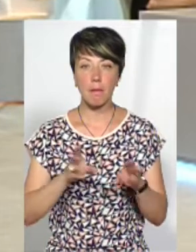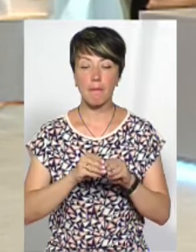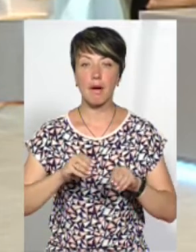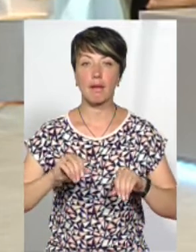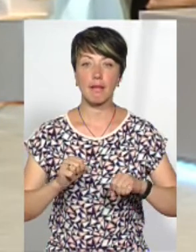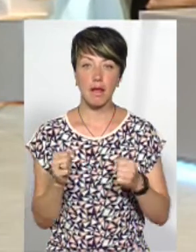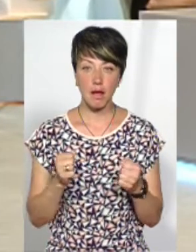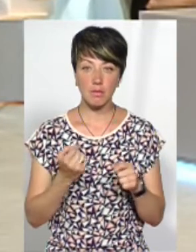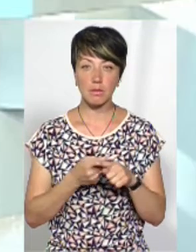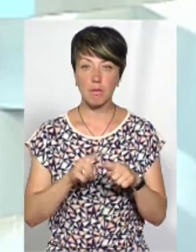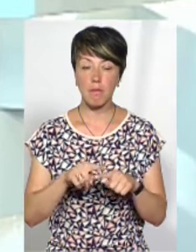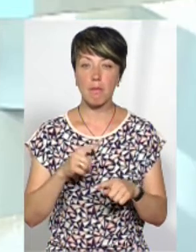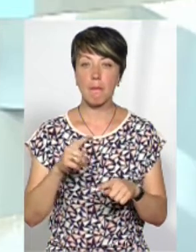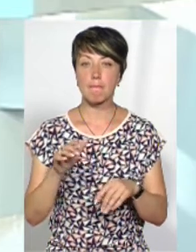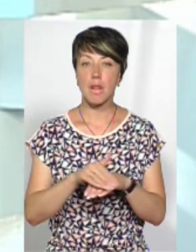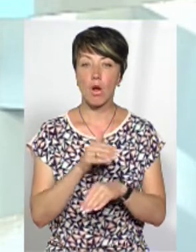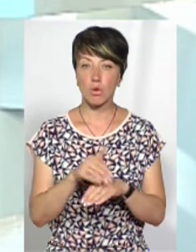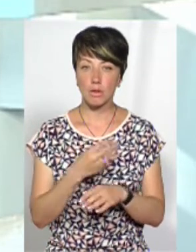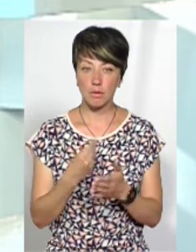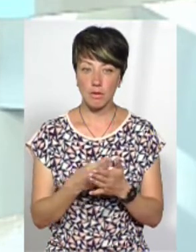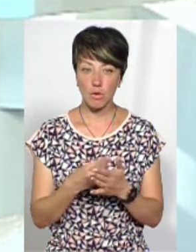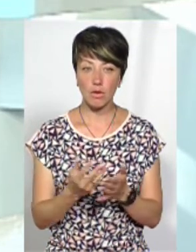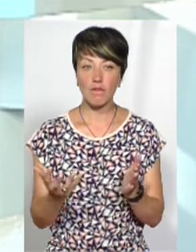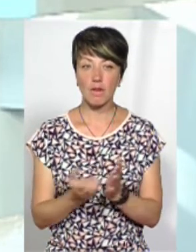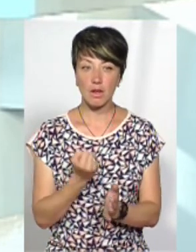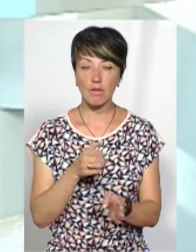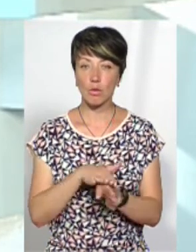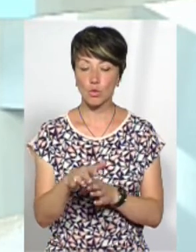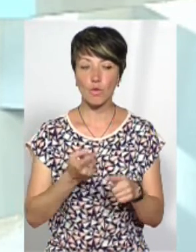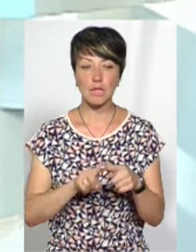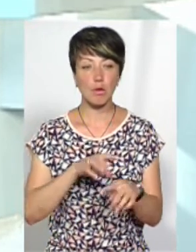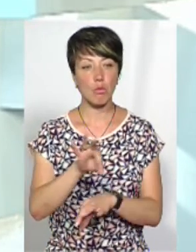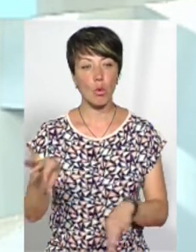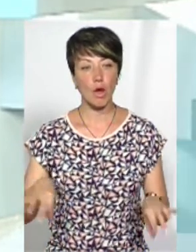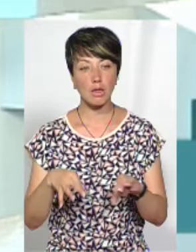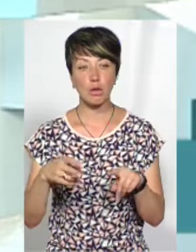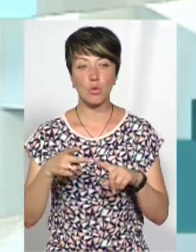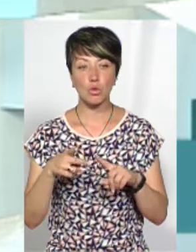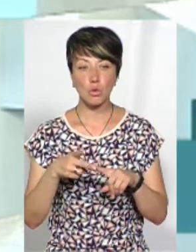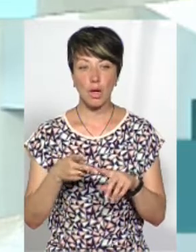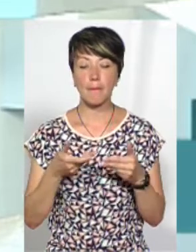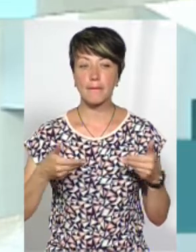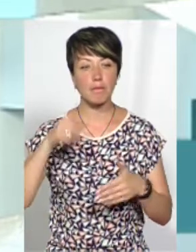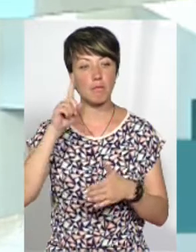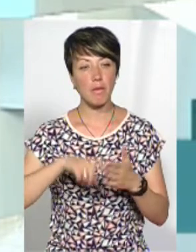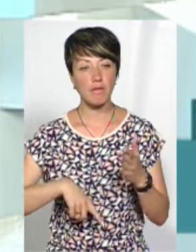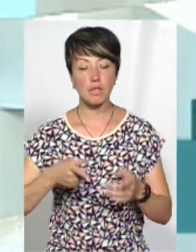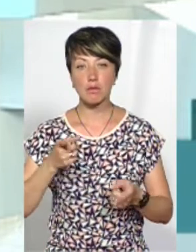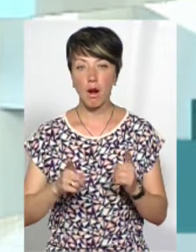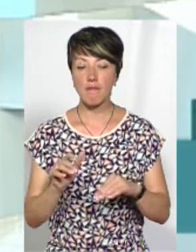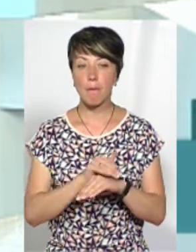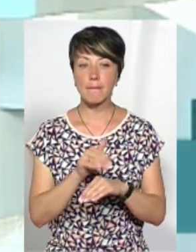благодійників. Це та організація, яка, по суті, виграла і реалізовує даний проект. А по-друге, ми переконані, що